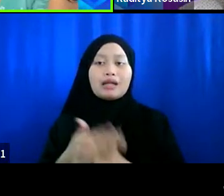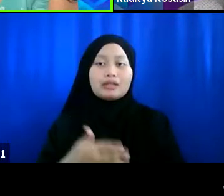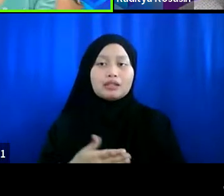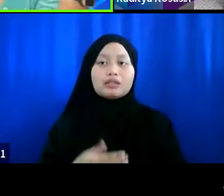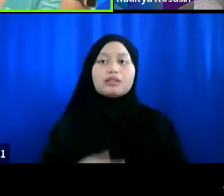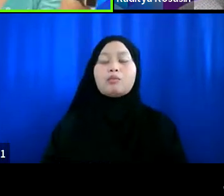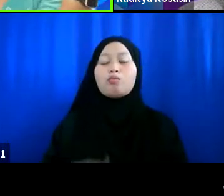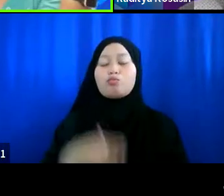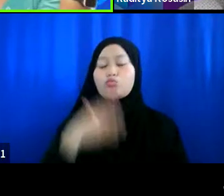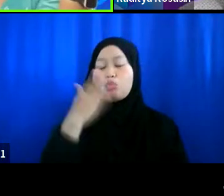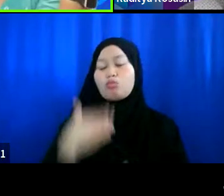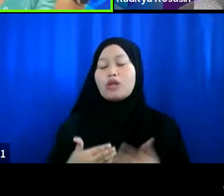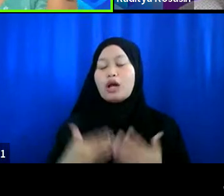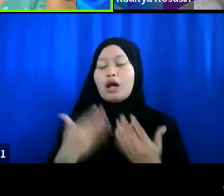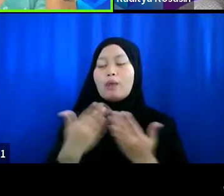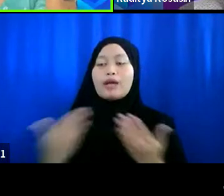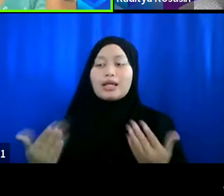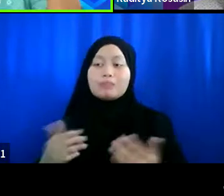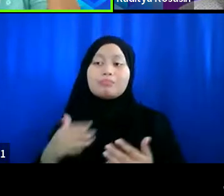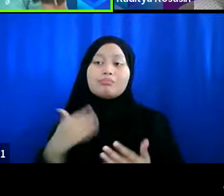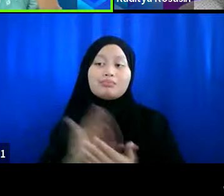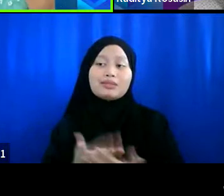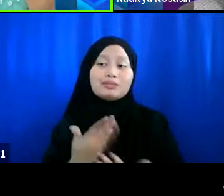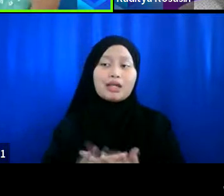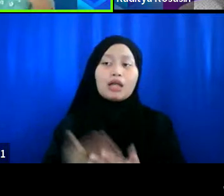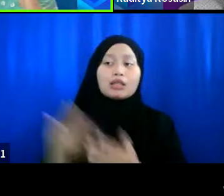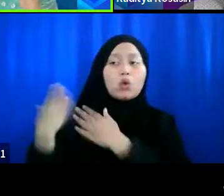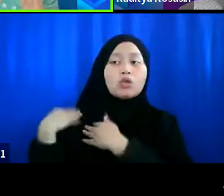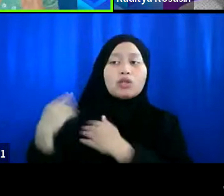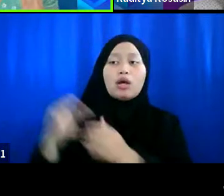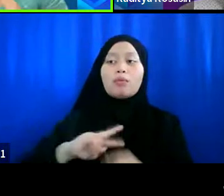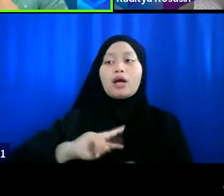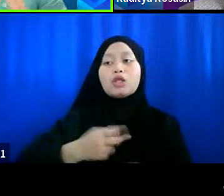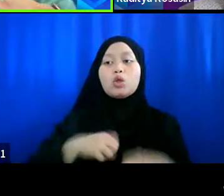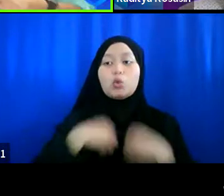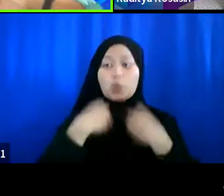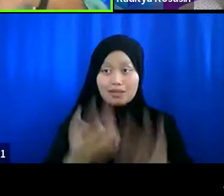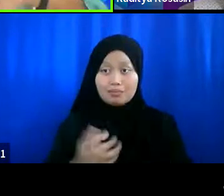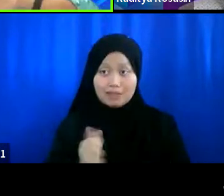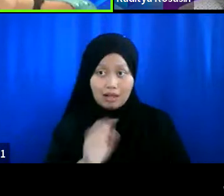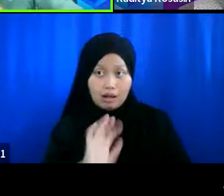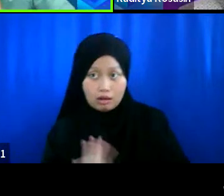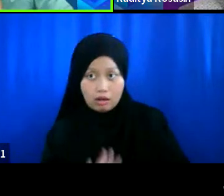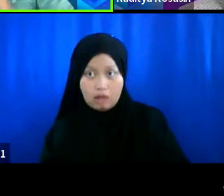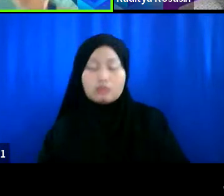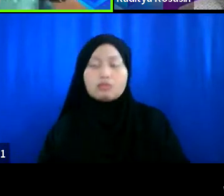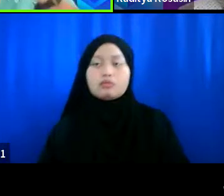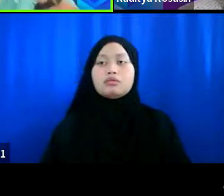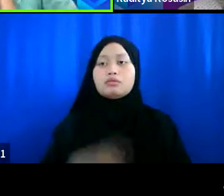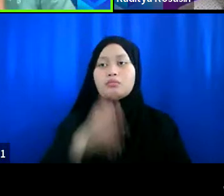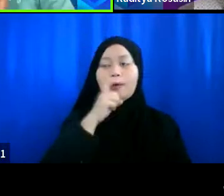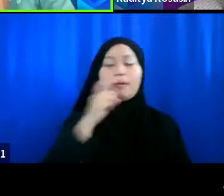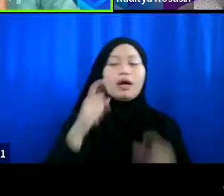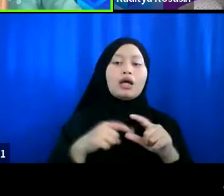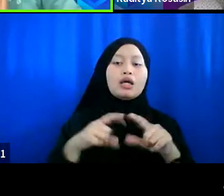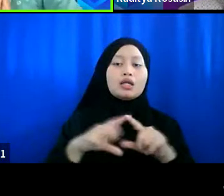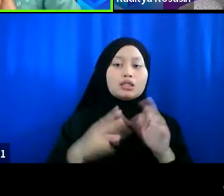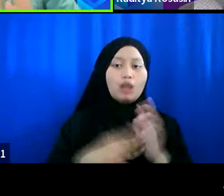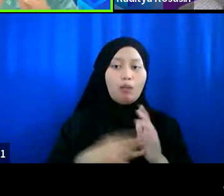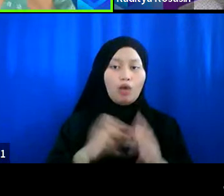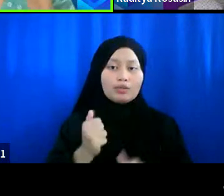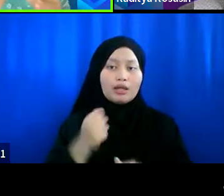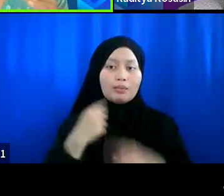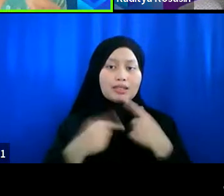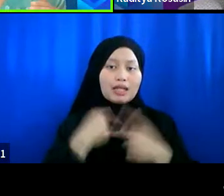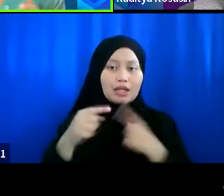kita Gung jawab ganti rugi mungkin dari pemerintah juga Pak sampai bisa mendidih memberikan perspektif garmen dari